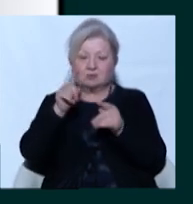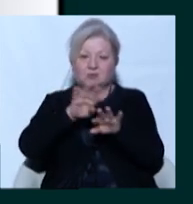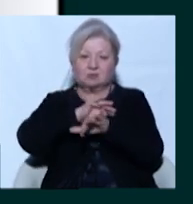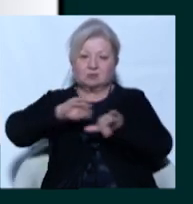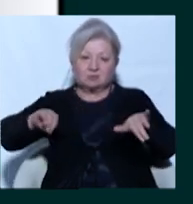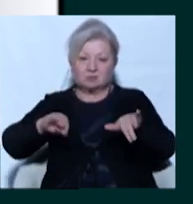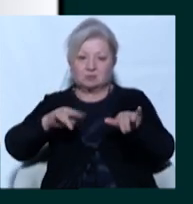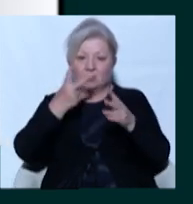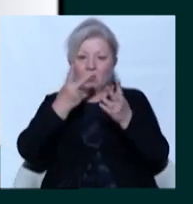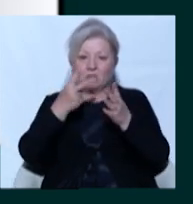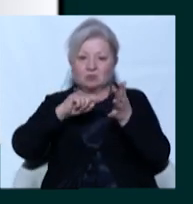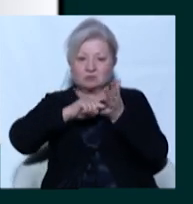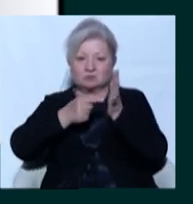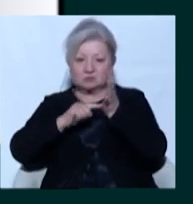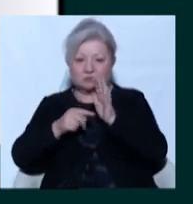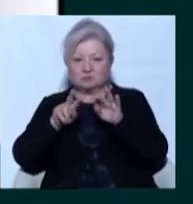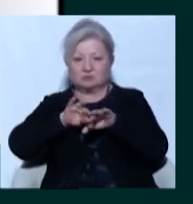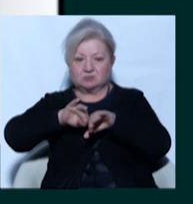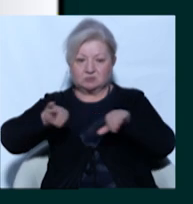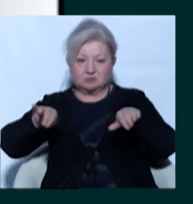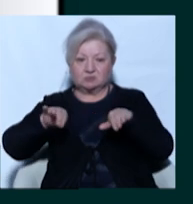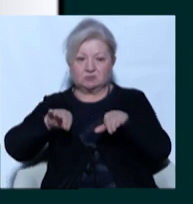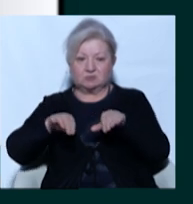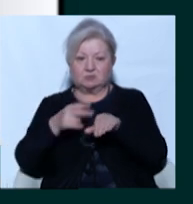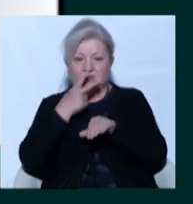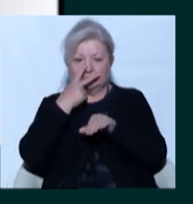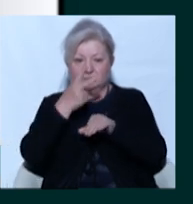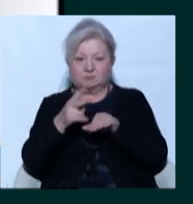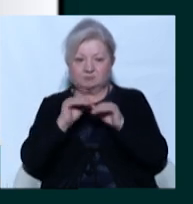ორი წერტილოვანი წყარო ერთმანეთს. აი